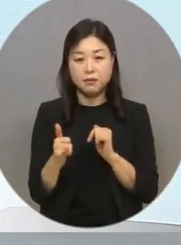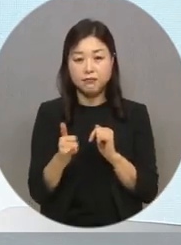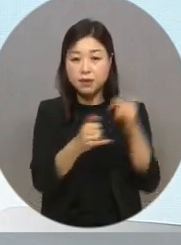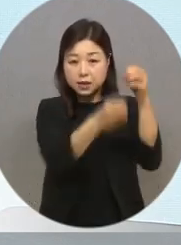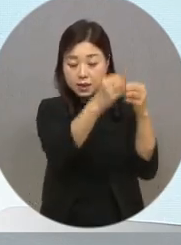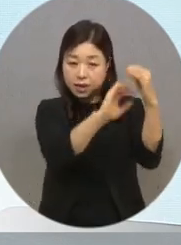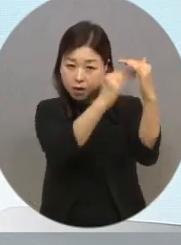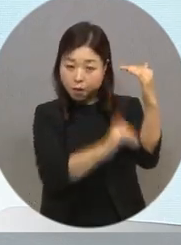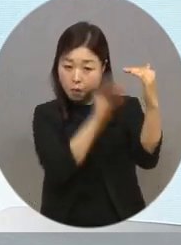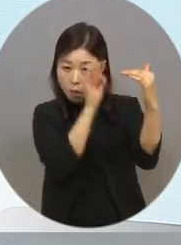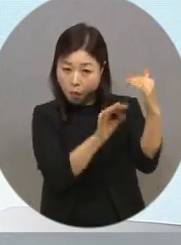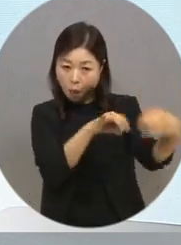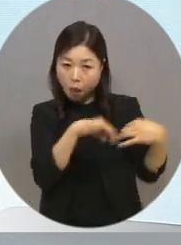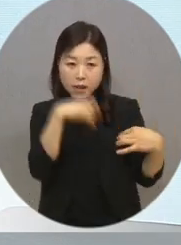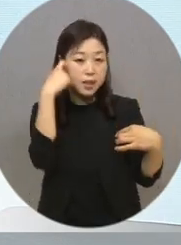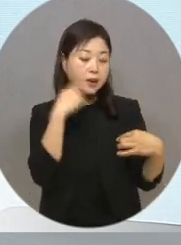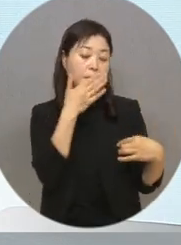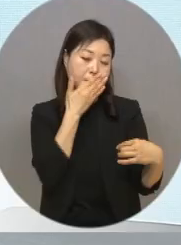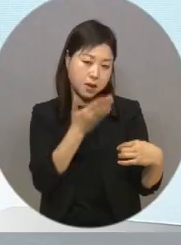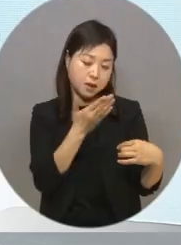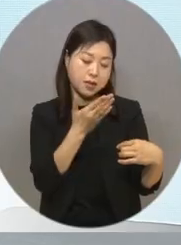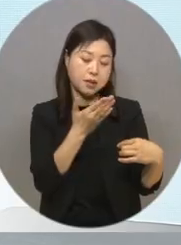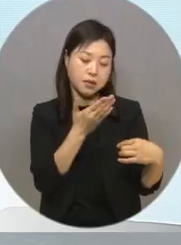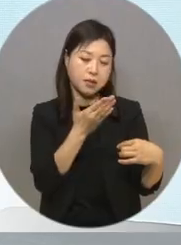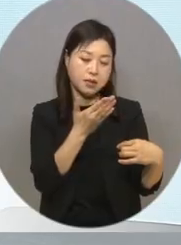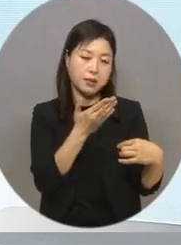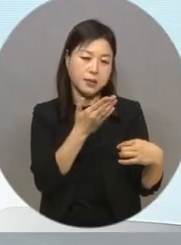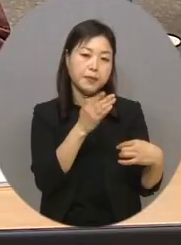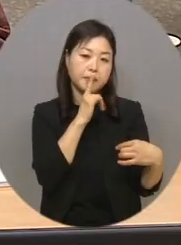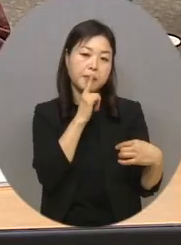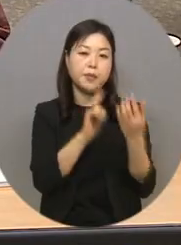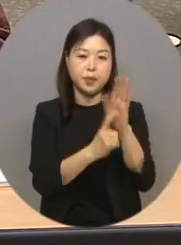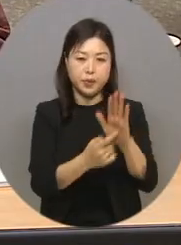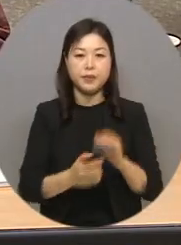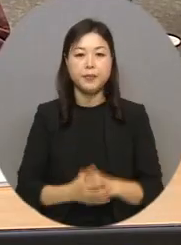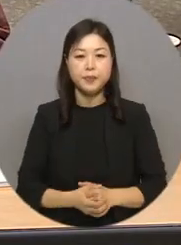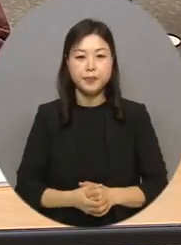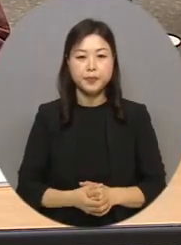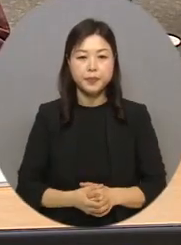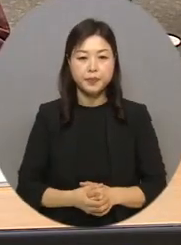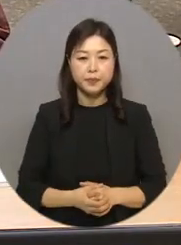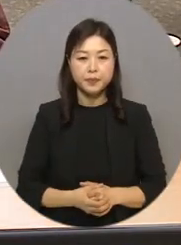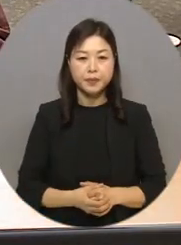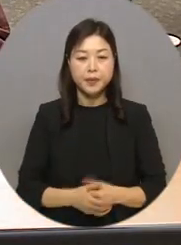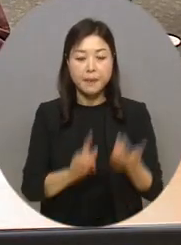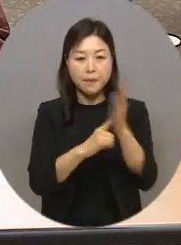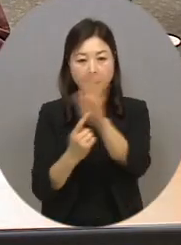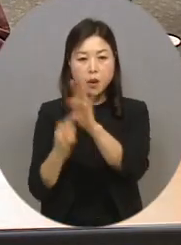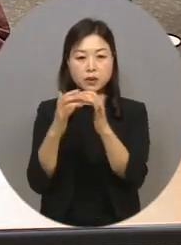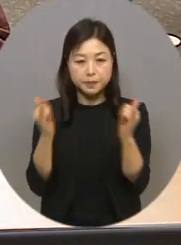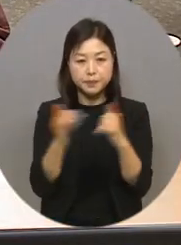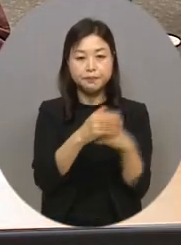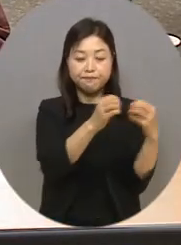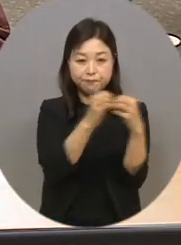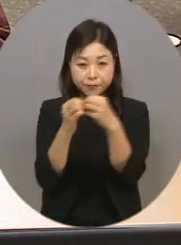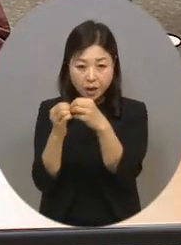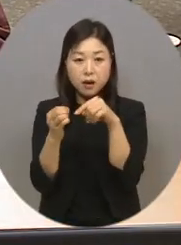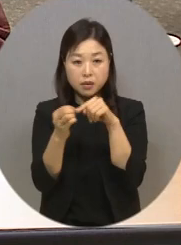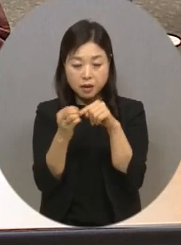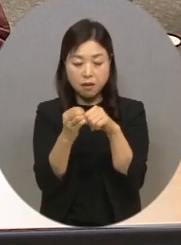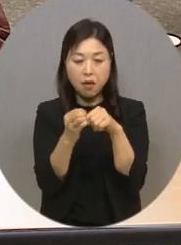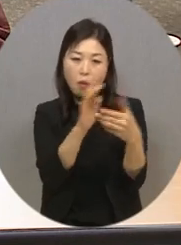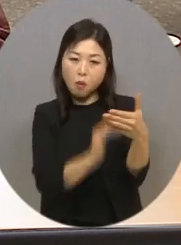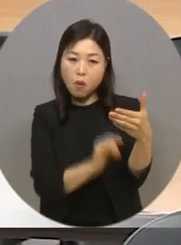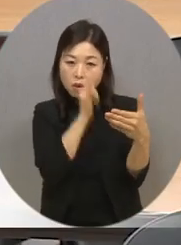다 절실하게 다가올 수 있는 그런 표현이 아닐까 싶습니다. 그 밖에 발표자들은 문학에서 나타나는 장애